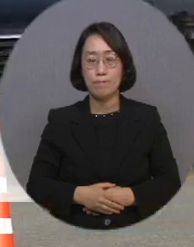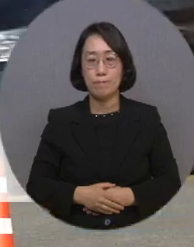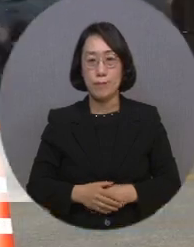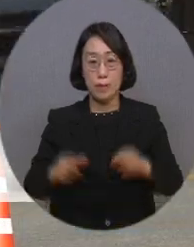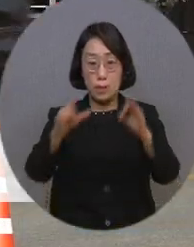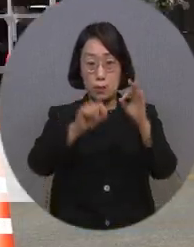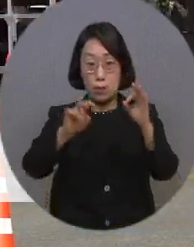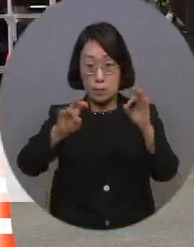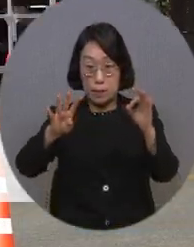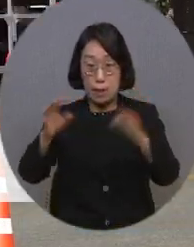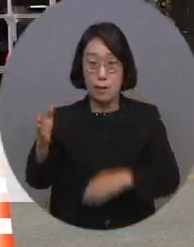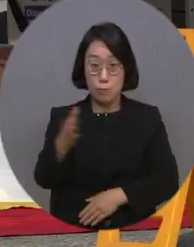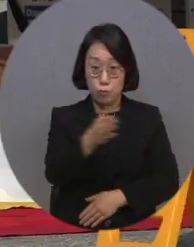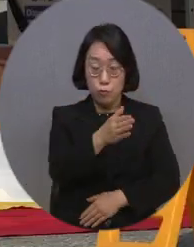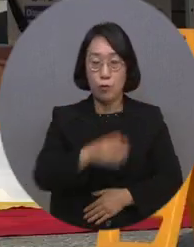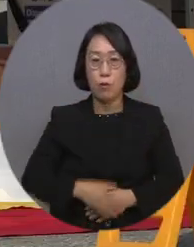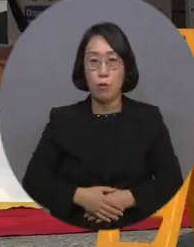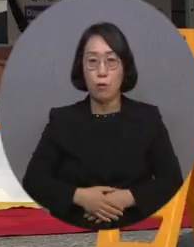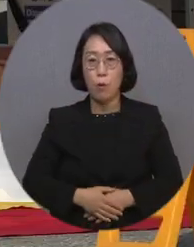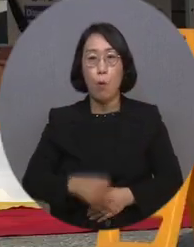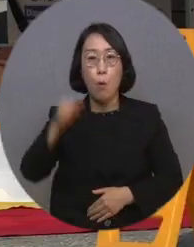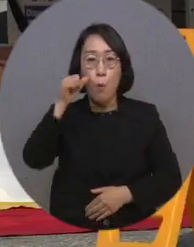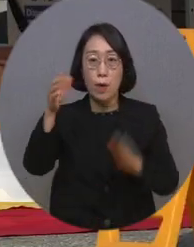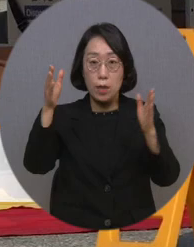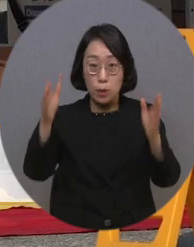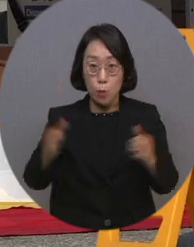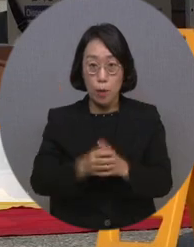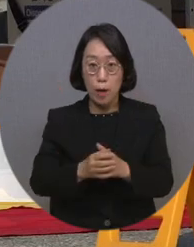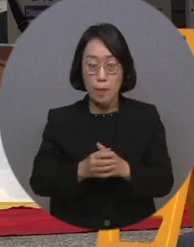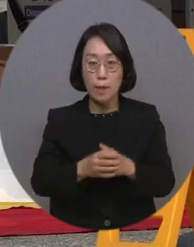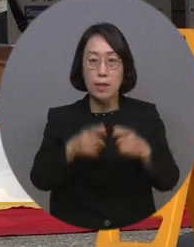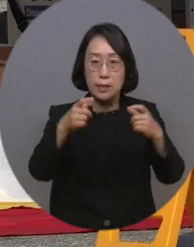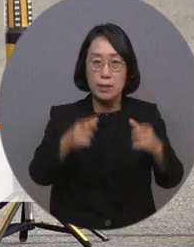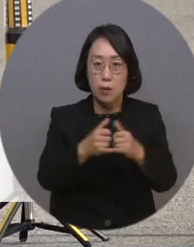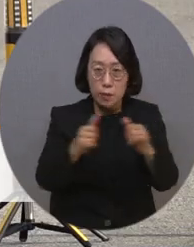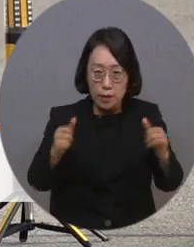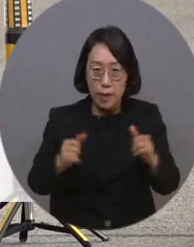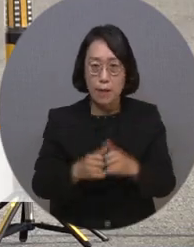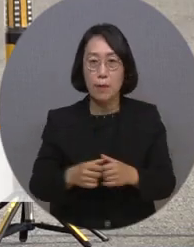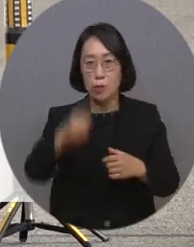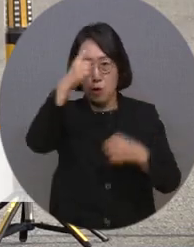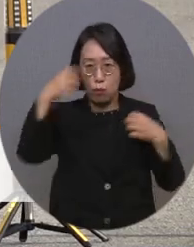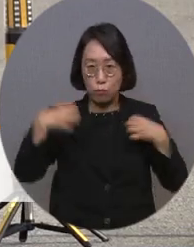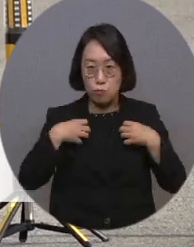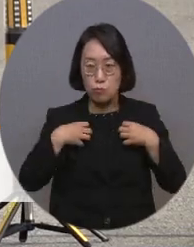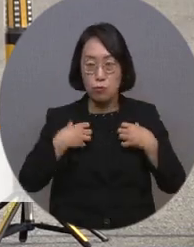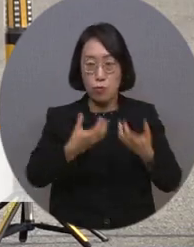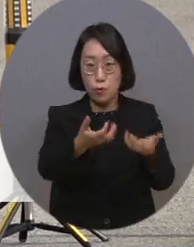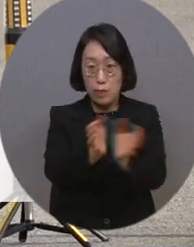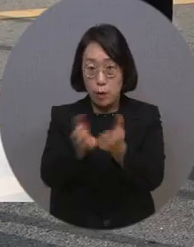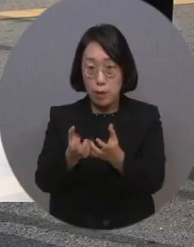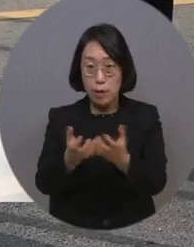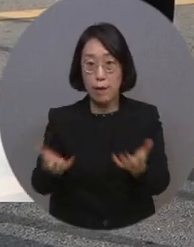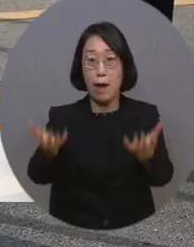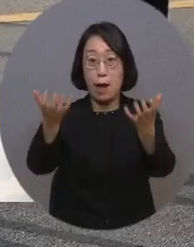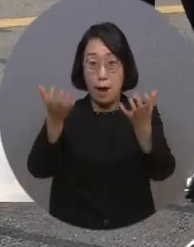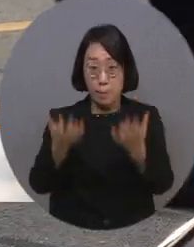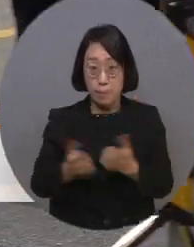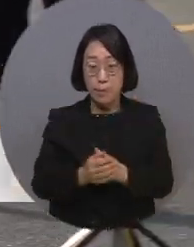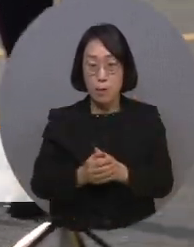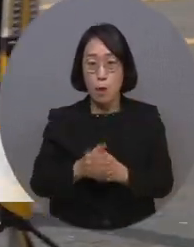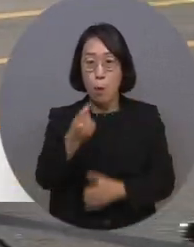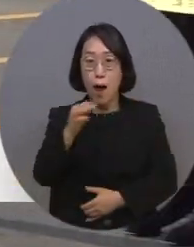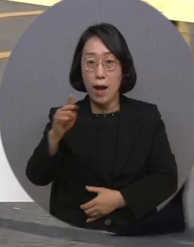지난 10월 24일부터 28일까지 5일간 민관, 군경, 소방, 국가, 중요시설이 참여하는 2022